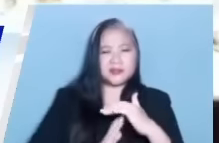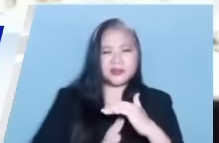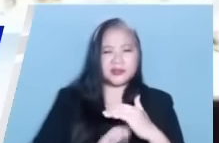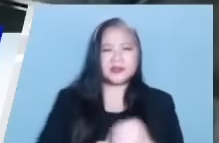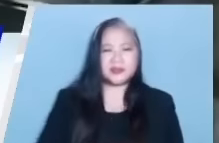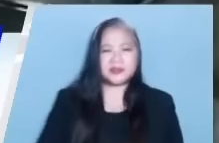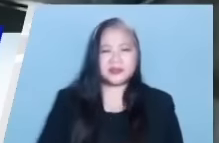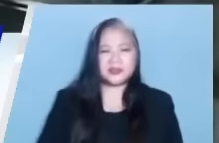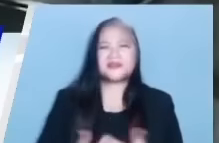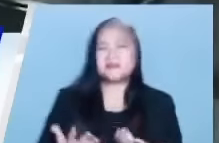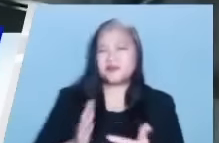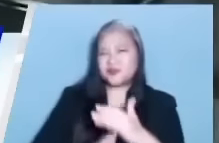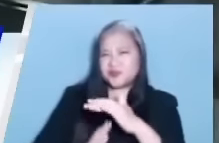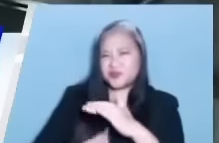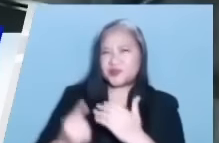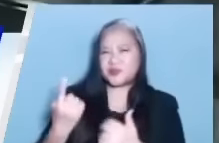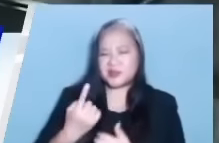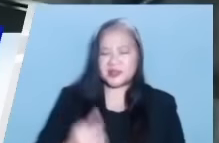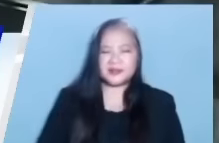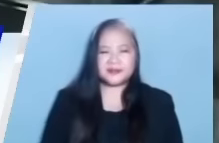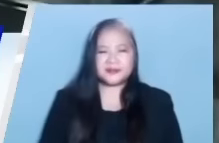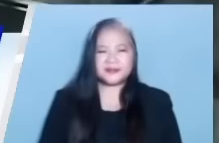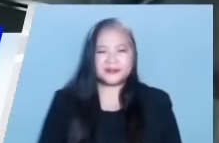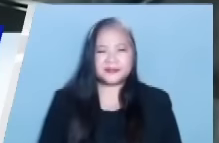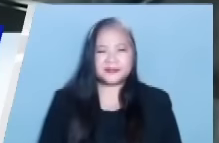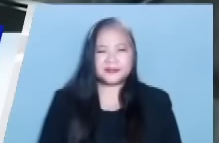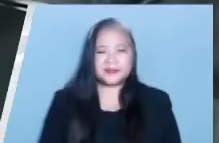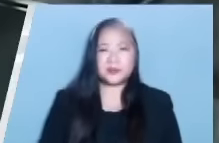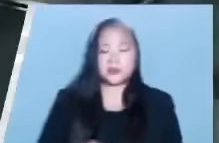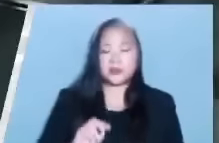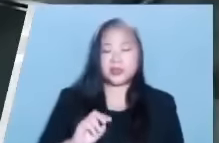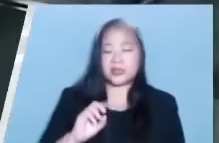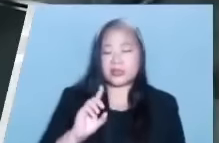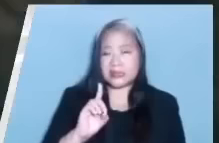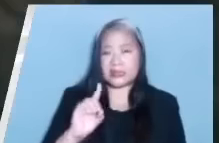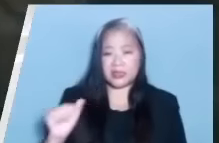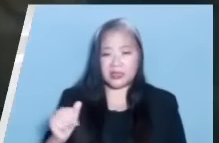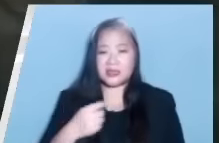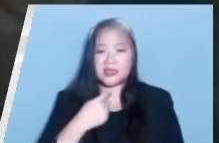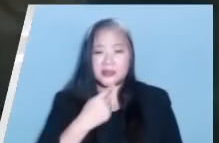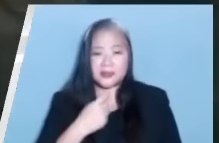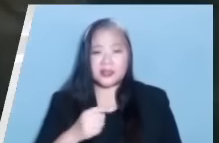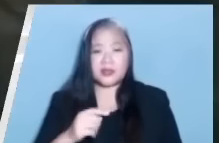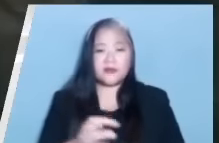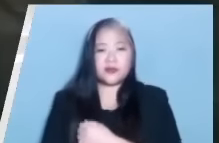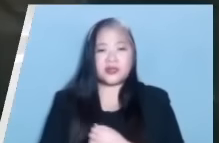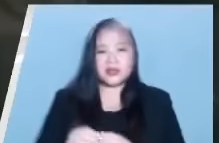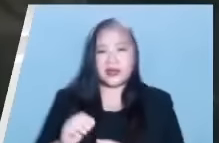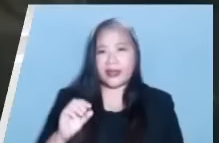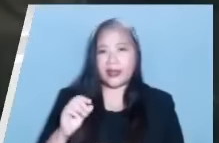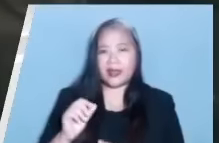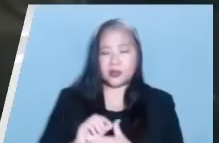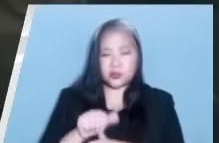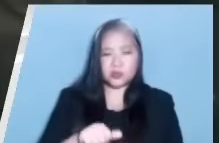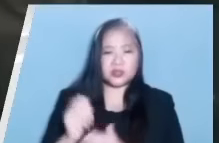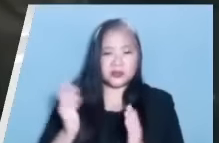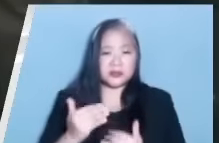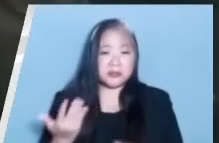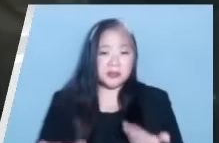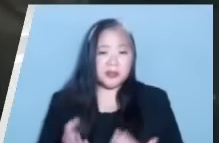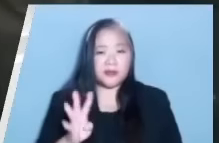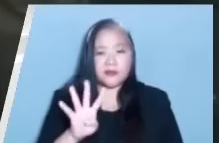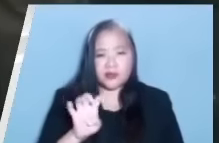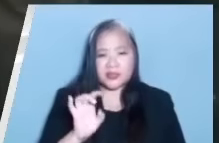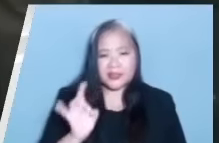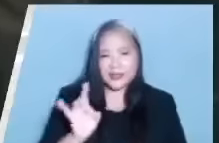suki-suki lang. Sa datos ng US Department of Agriculture Foreign Agriculture Service, posibleng umabot sa 480,000 metric